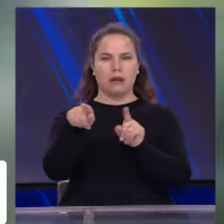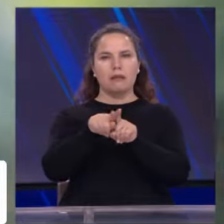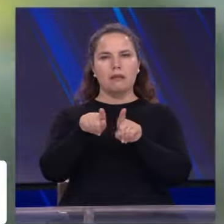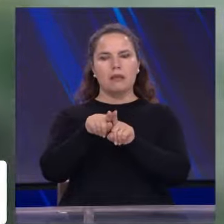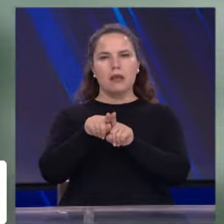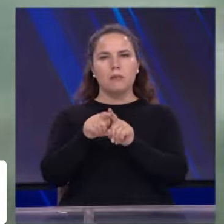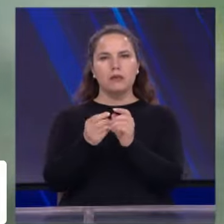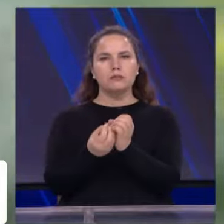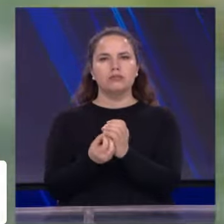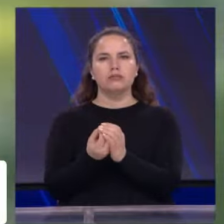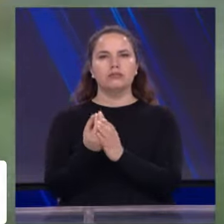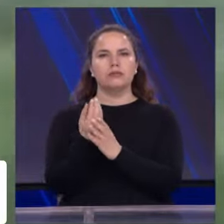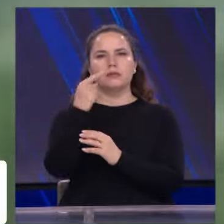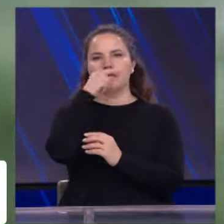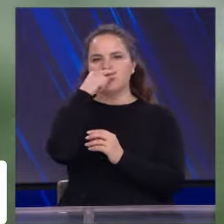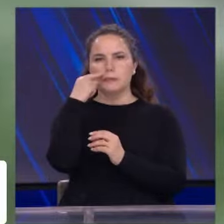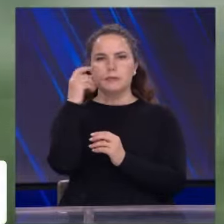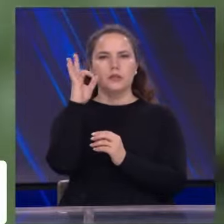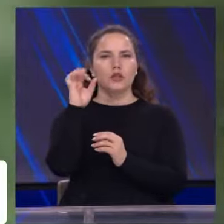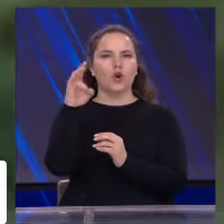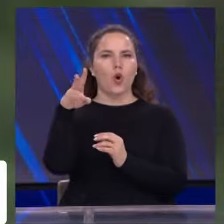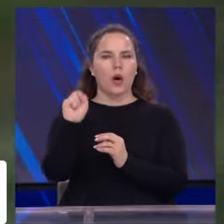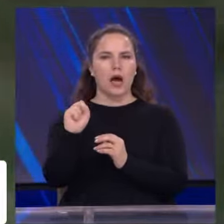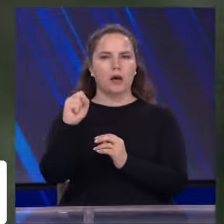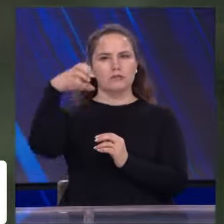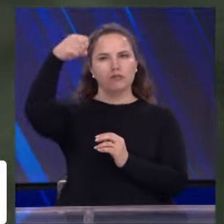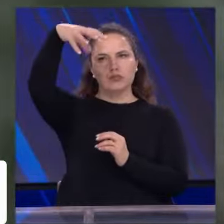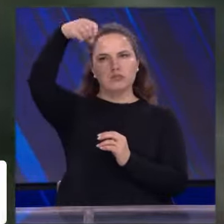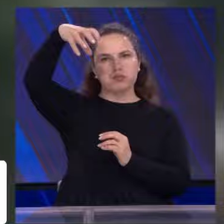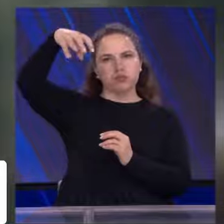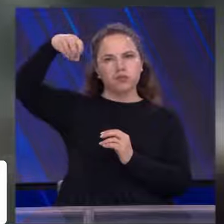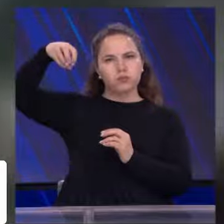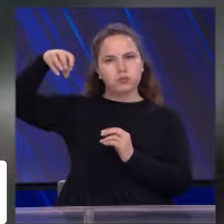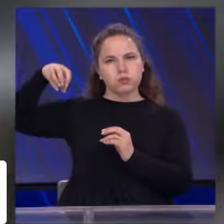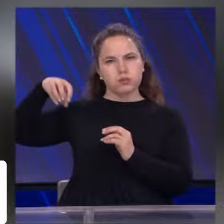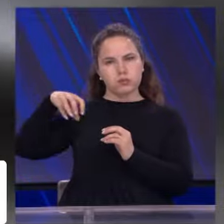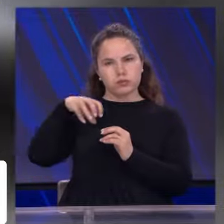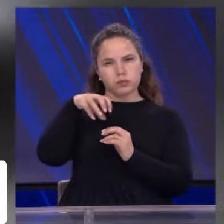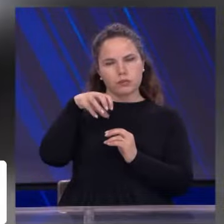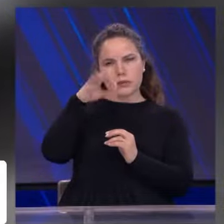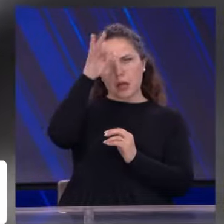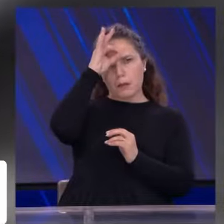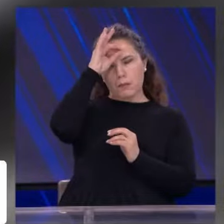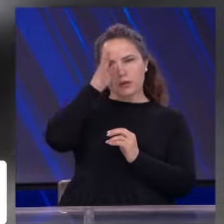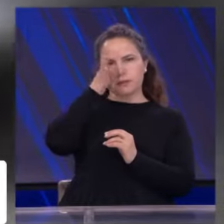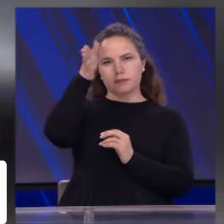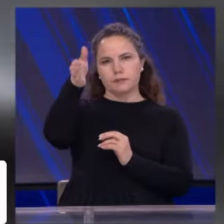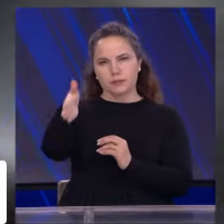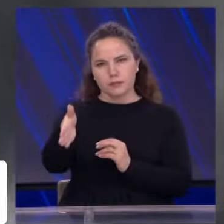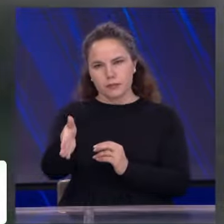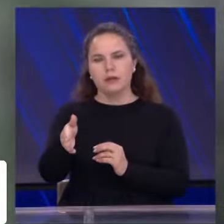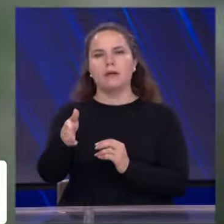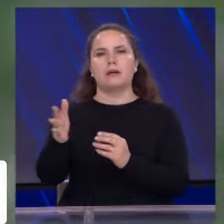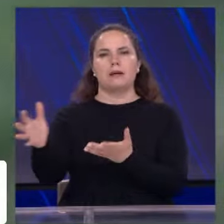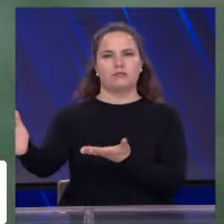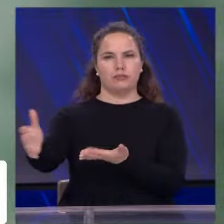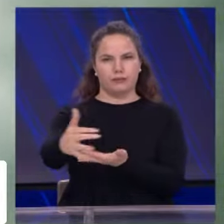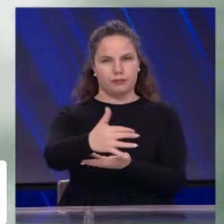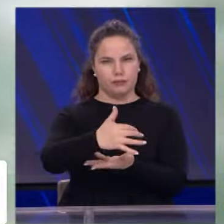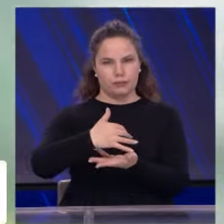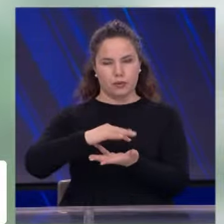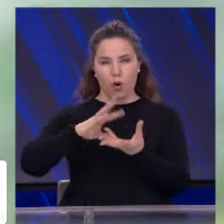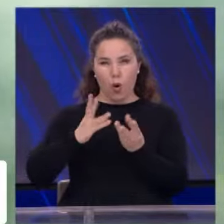për kultivimin e lëndëve narkotike me anë të llampave. Gjatë operacionit janë sekuestruar 10 trabim të mbjella cannabis sativa. Policia